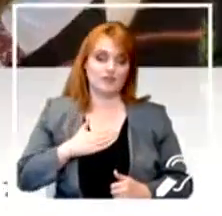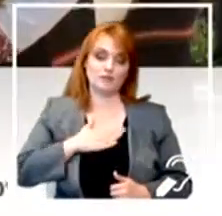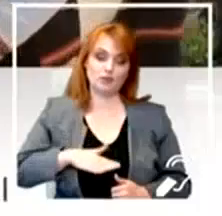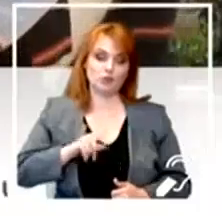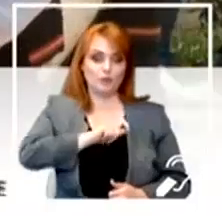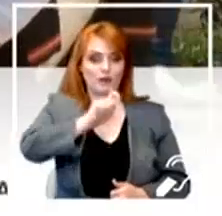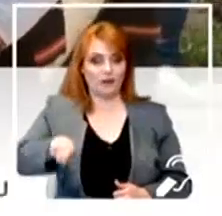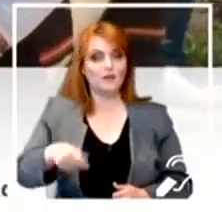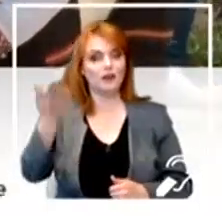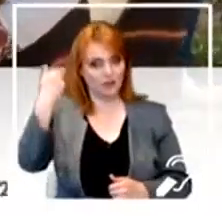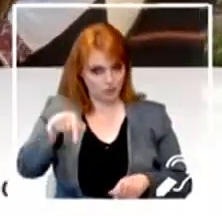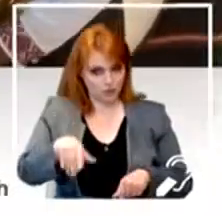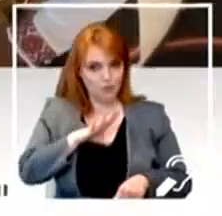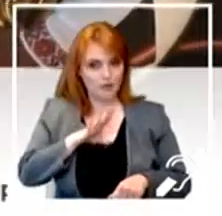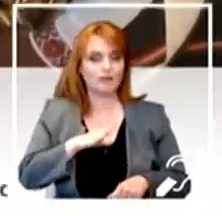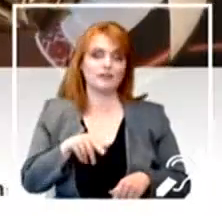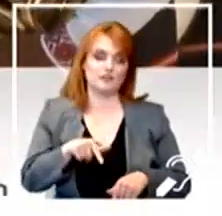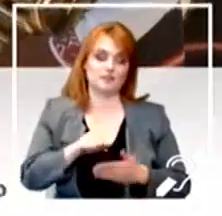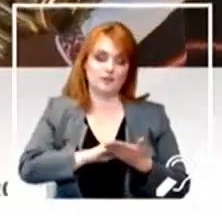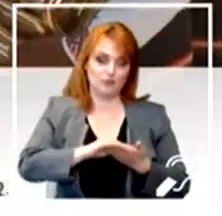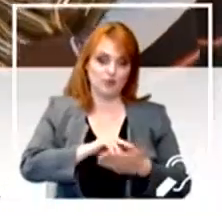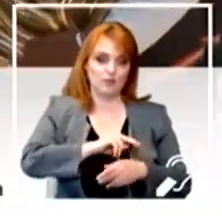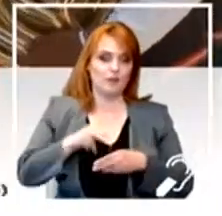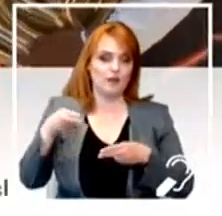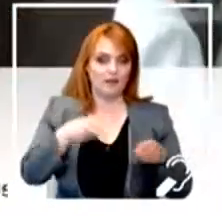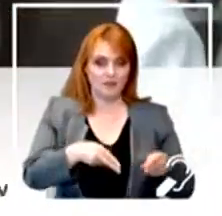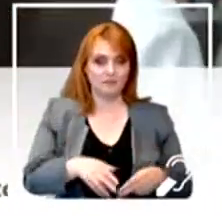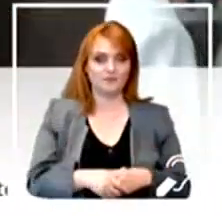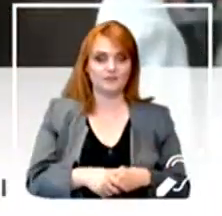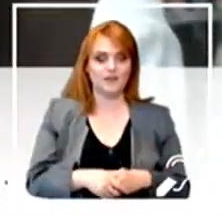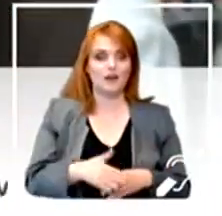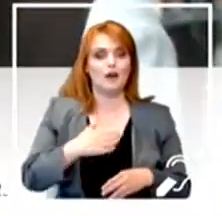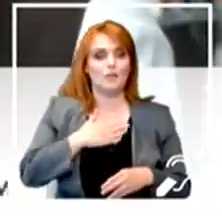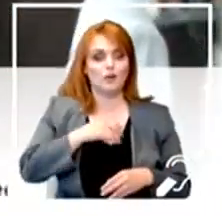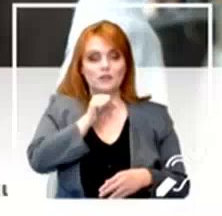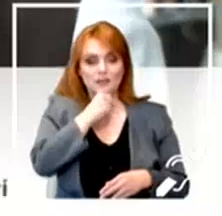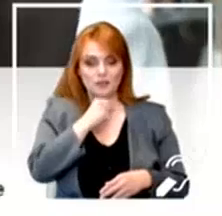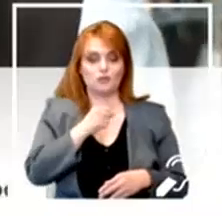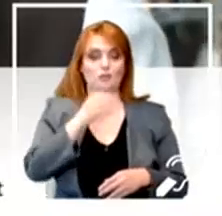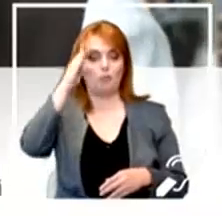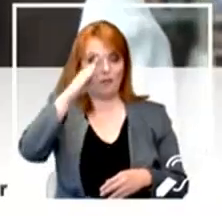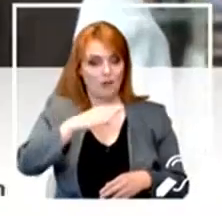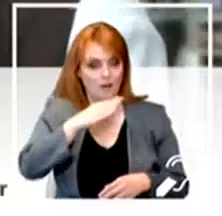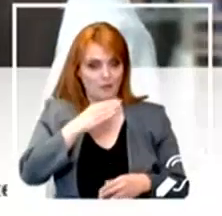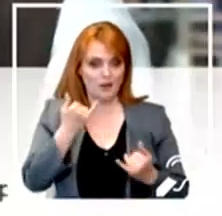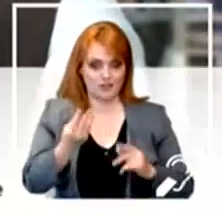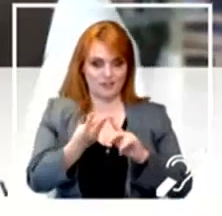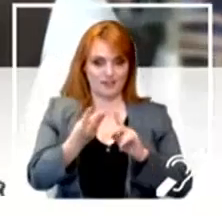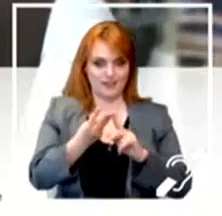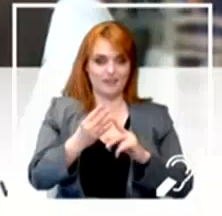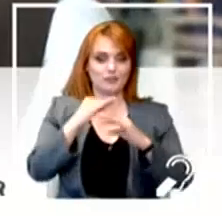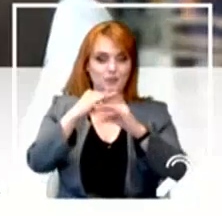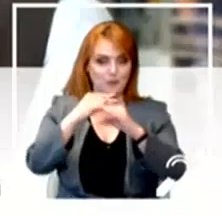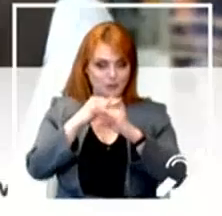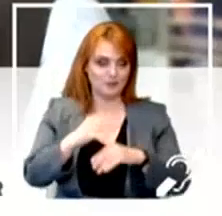fost. Îmi place pentru că noi suntem o familie de la Utah. Au cântat bunicul, acum cântă tata. Am cântat și iar bunicul de pe